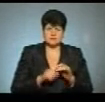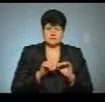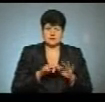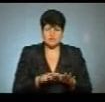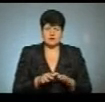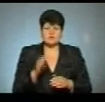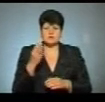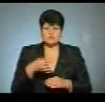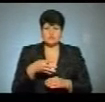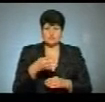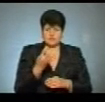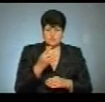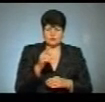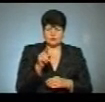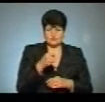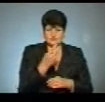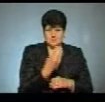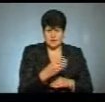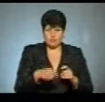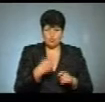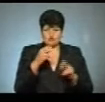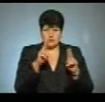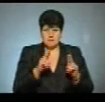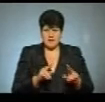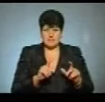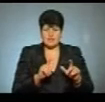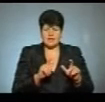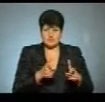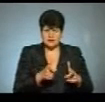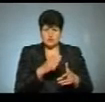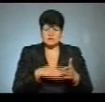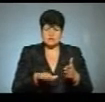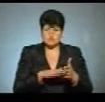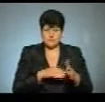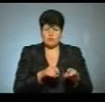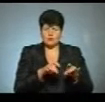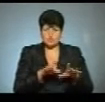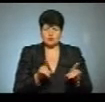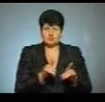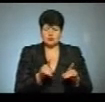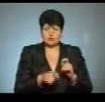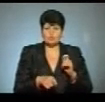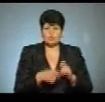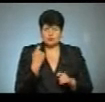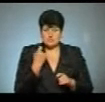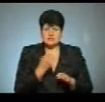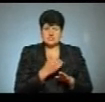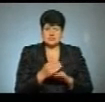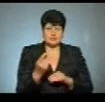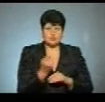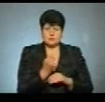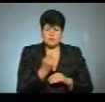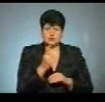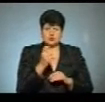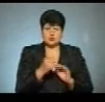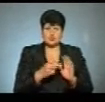статтею 44 з позначкою 3 «Порушення правил карантину», скасував постанову патрульних щодо адмінправопорушення за частиною 1